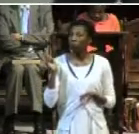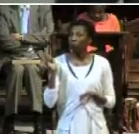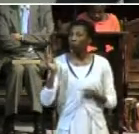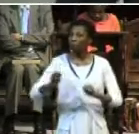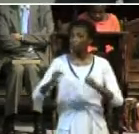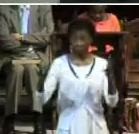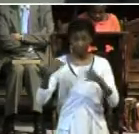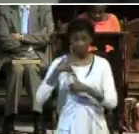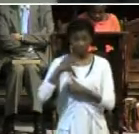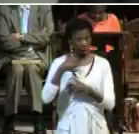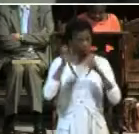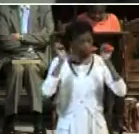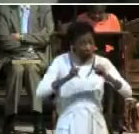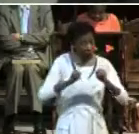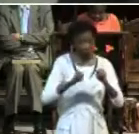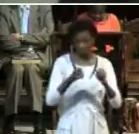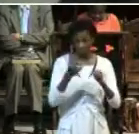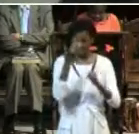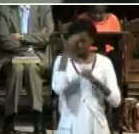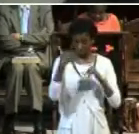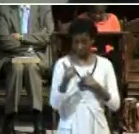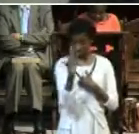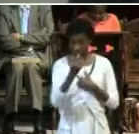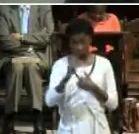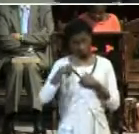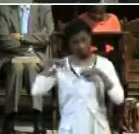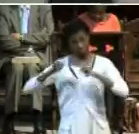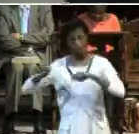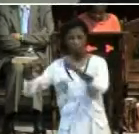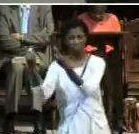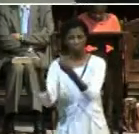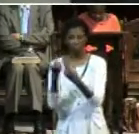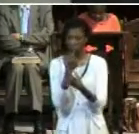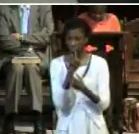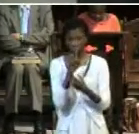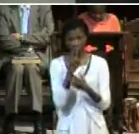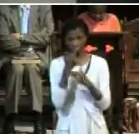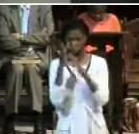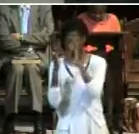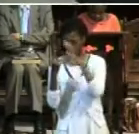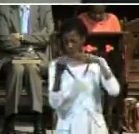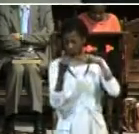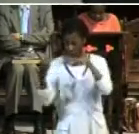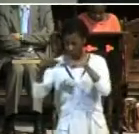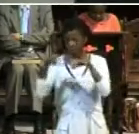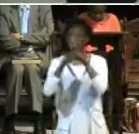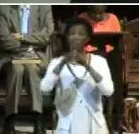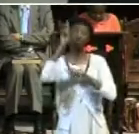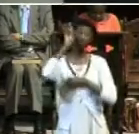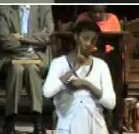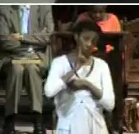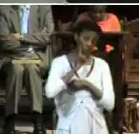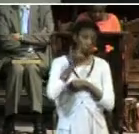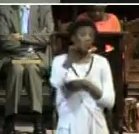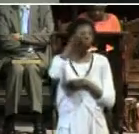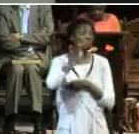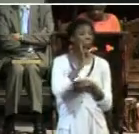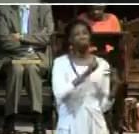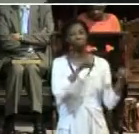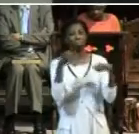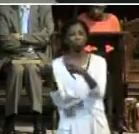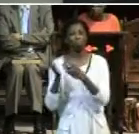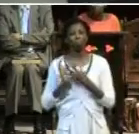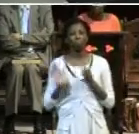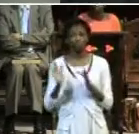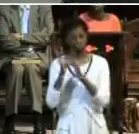D'ailleurs, une femme s'invite. Et d'ailleurs, les disciples sont là également. Donc voilà l'environnement. Jésus est avec ses disciples dans un repas de